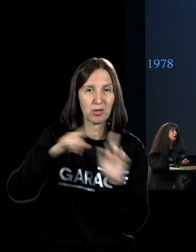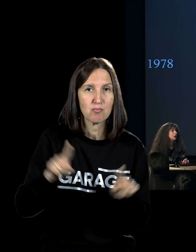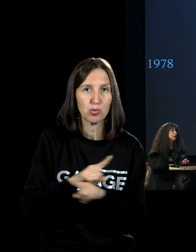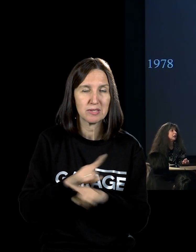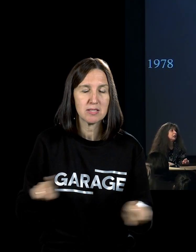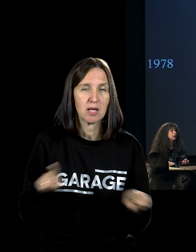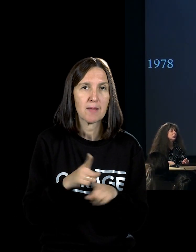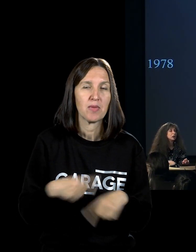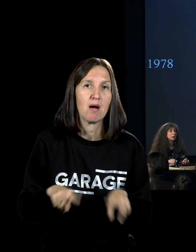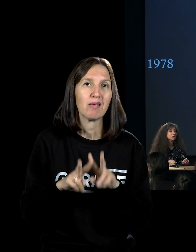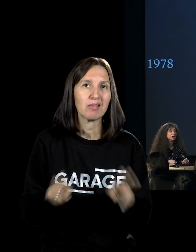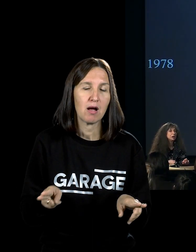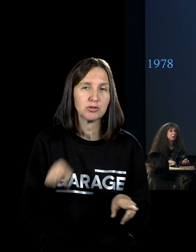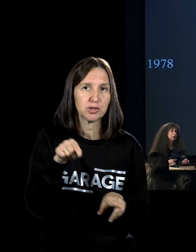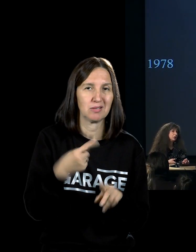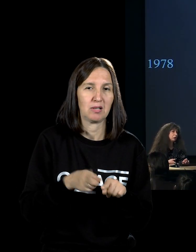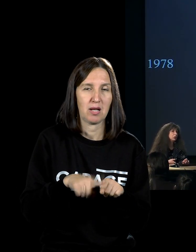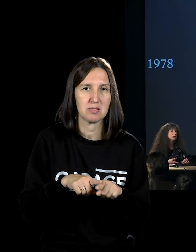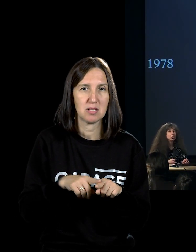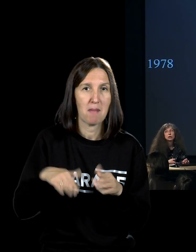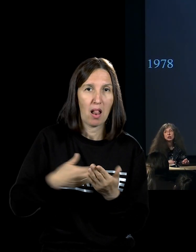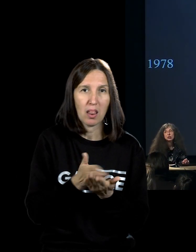музейными. Но к этим лабиринтам,